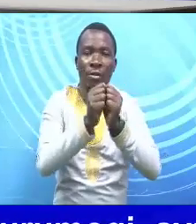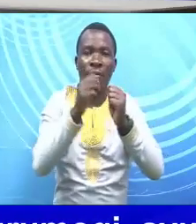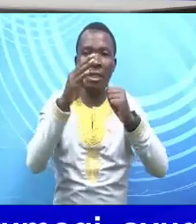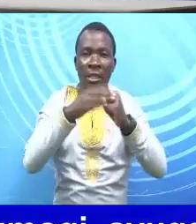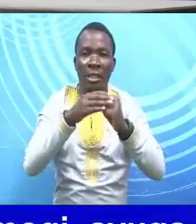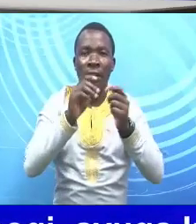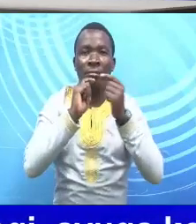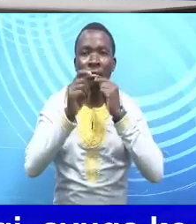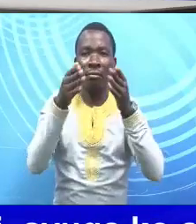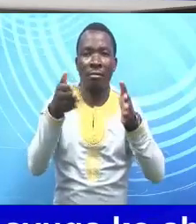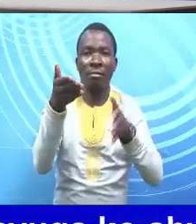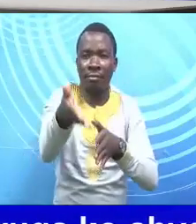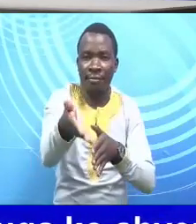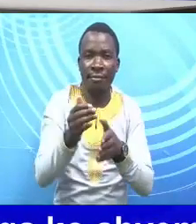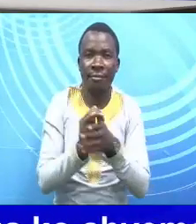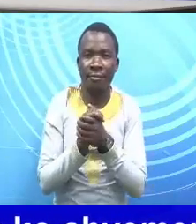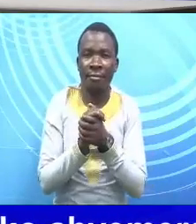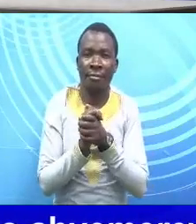akaba yarahatubereye